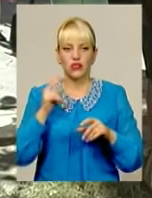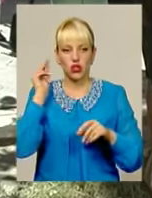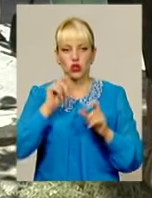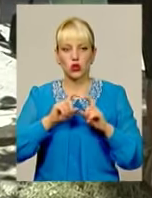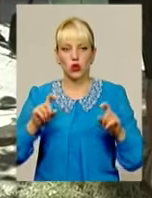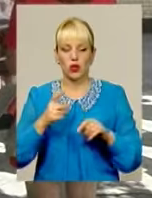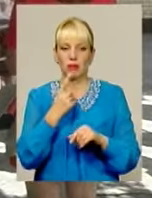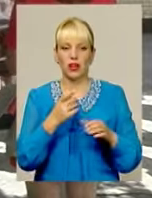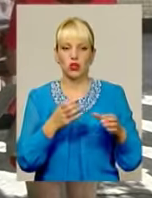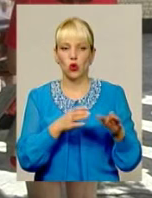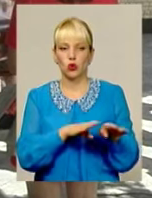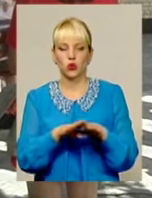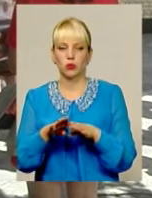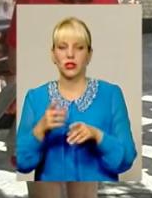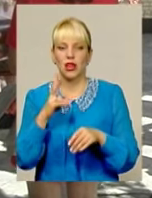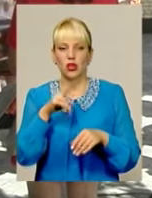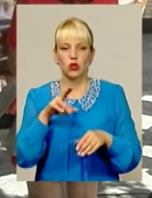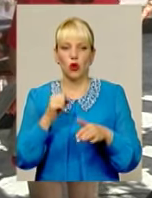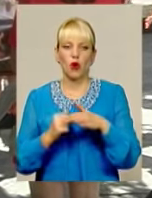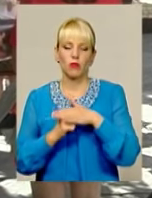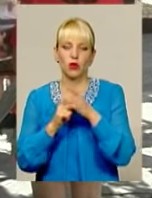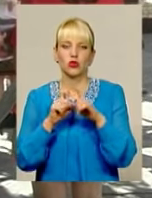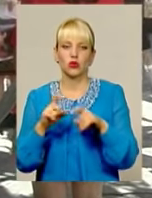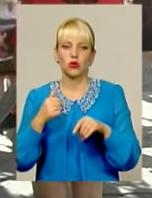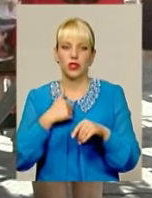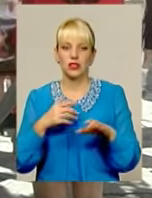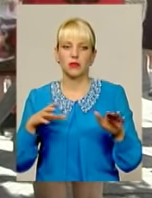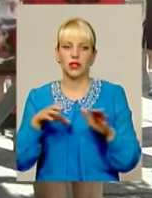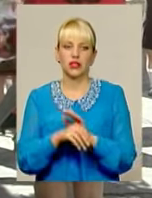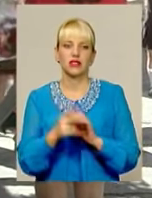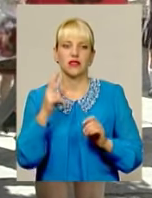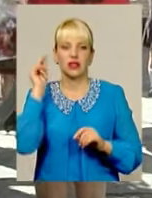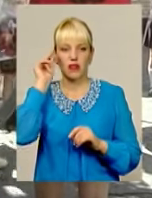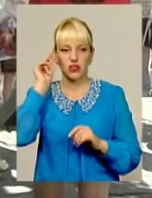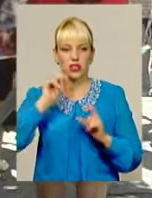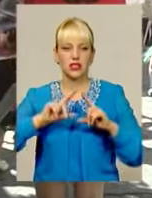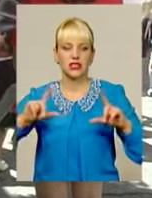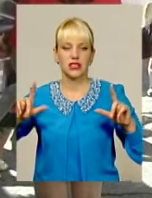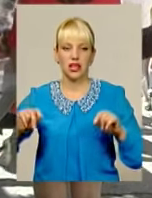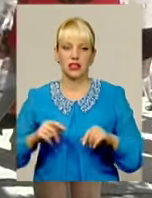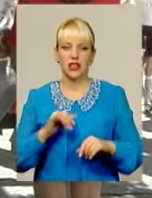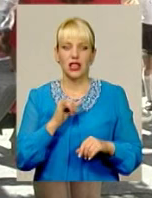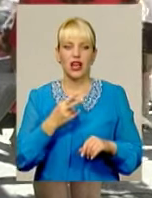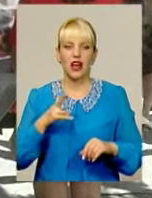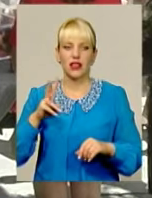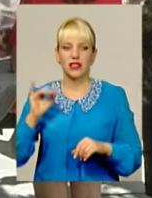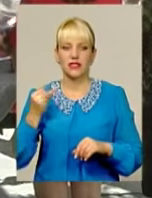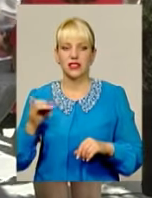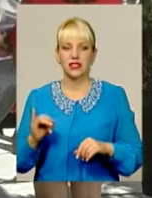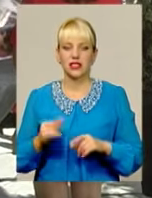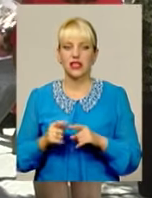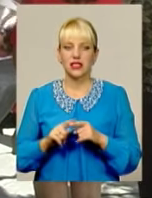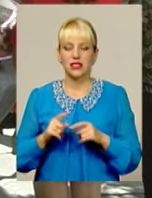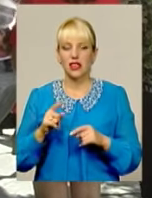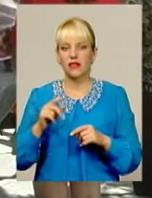ступеня і до опорної школи в нас приєдналося два навчальні заклади. І Лятківський загальноосвітній навчальний